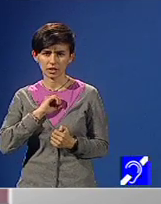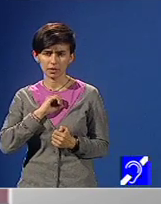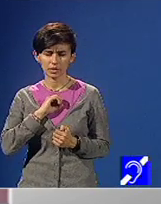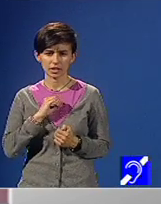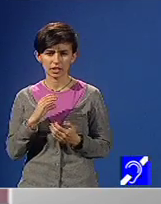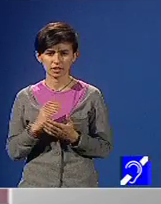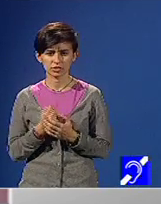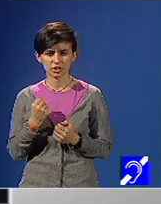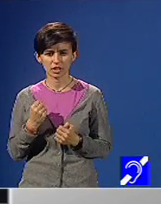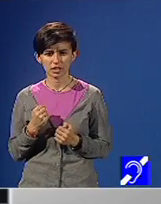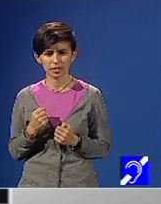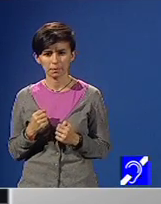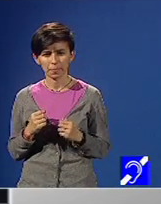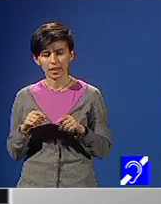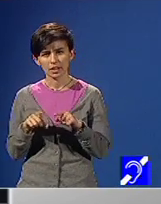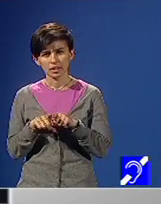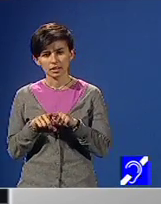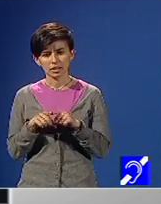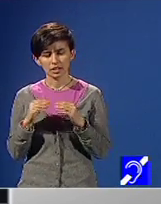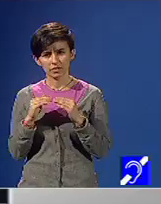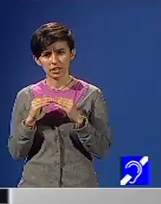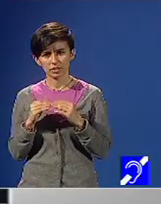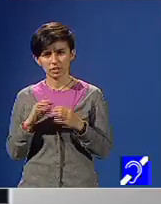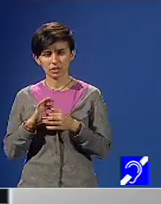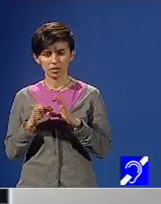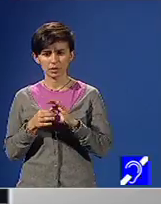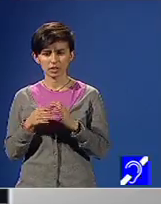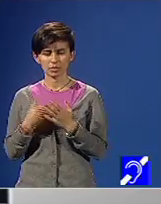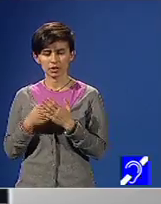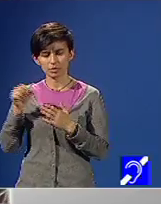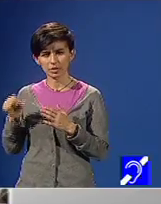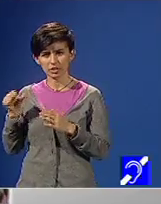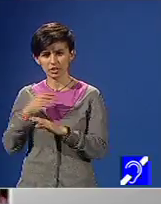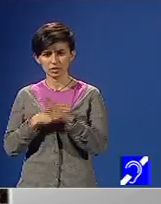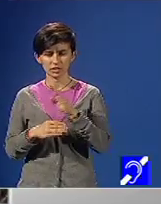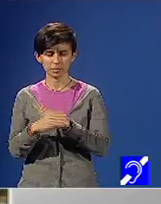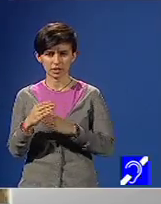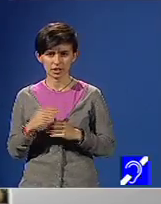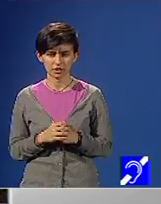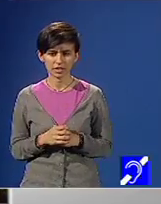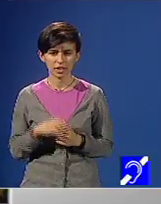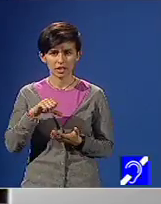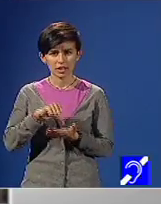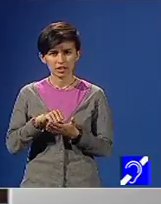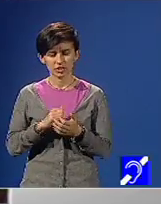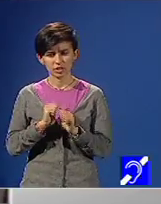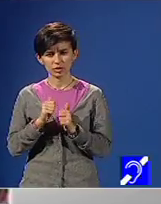Jocurile Paralimpice, echivalentul olimpiadelor pentru persoanele cu dizabilități fizice. În plus, Centrul Sportiv Lamont îi ajută pe